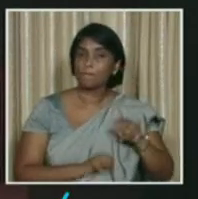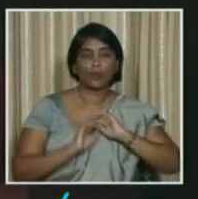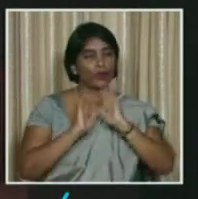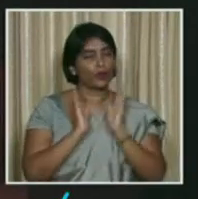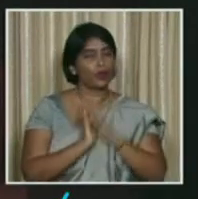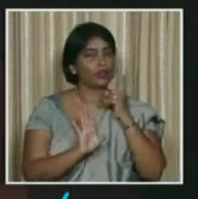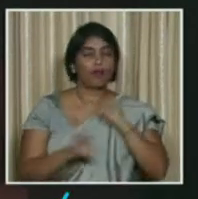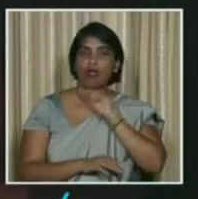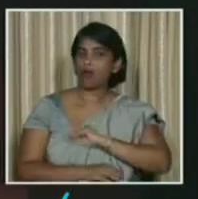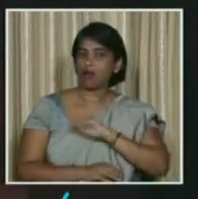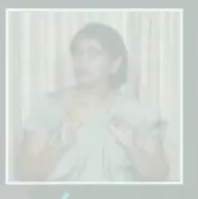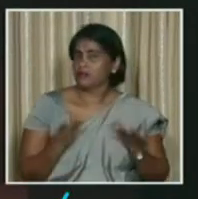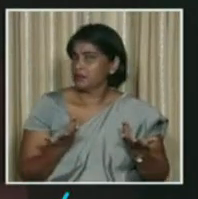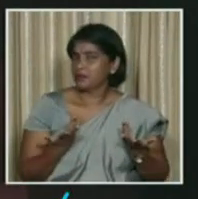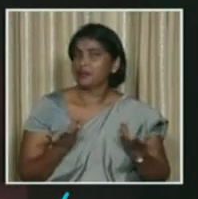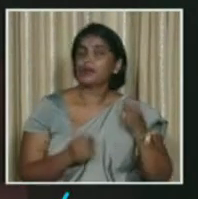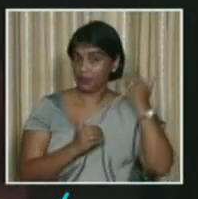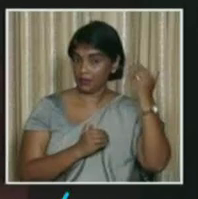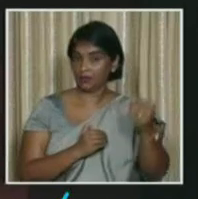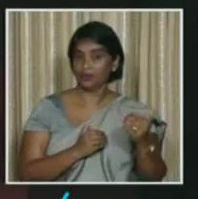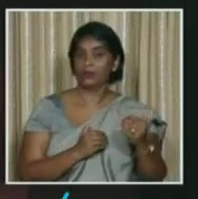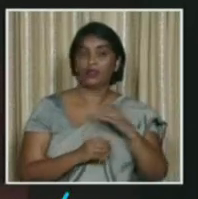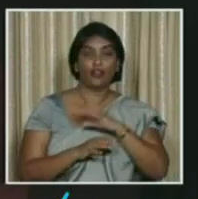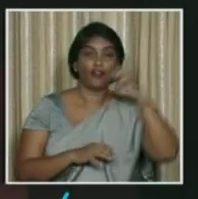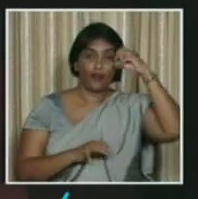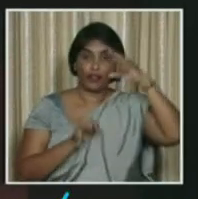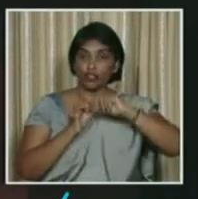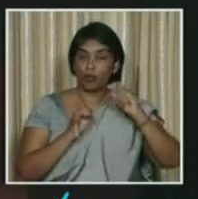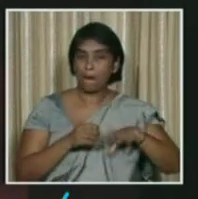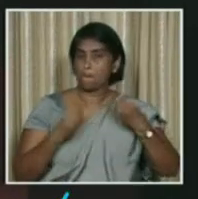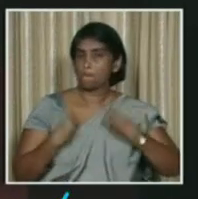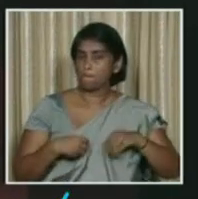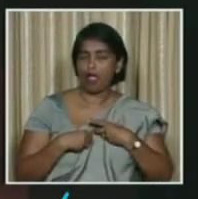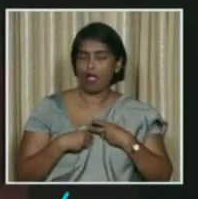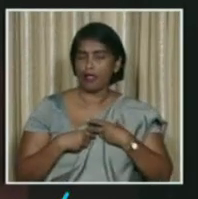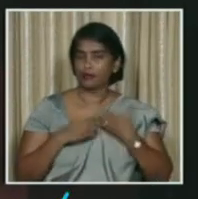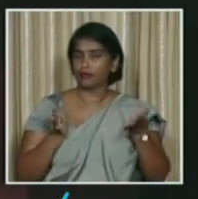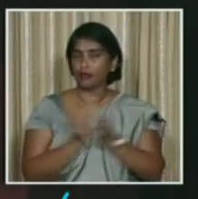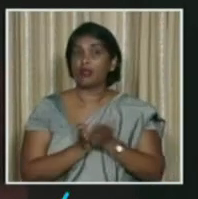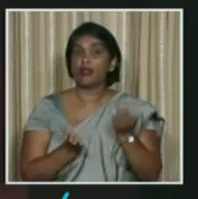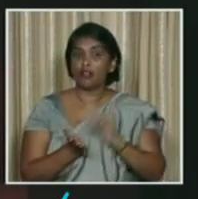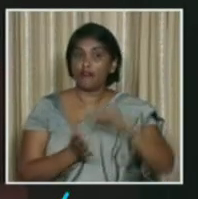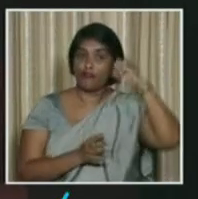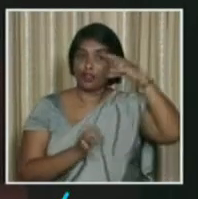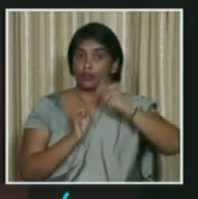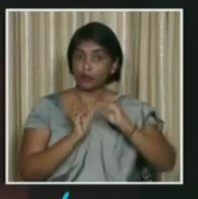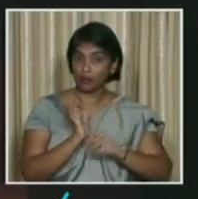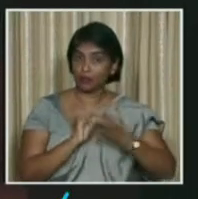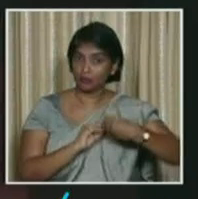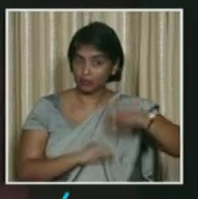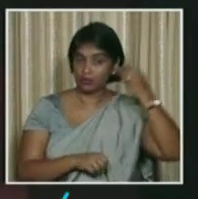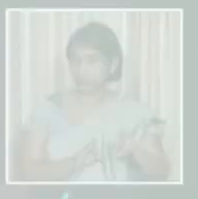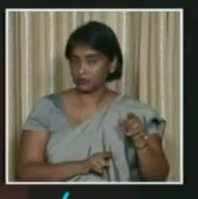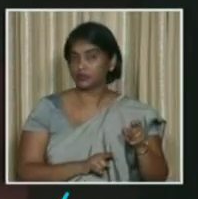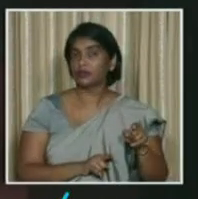සමස්ත වාර්ෂික ආදායම කොපමණද? ඉදිරියේදී විදුලි බල මණ්ඩලයේ පාඩු පියවා ගැනීම උදෙසා නැවතත් විදුලි බිල ඉහළ නැංවීමට රජය